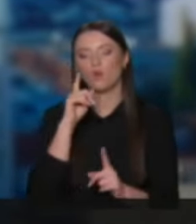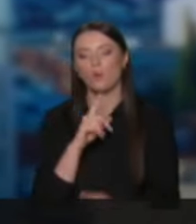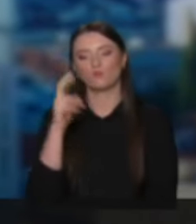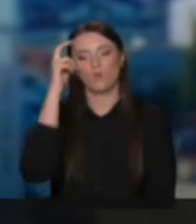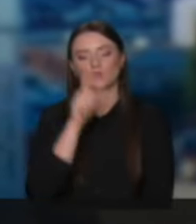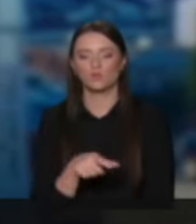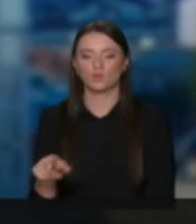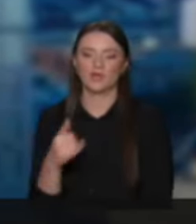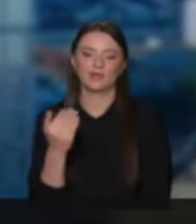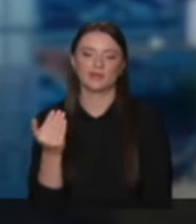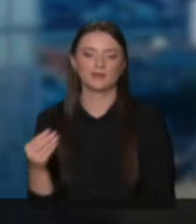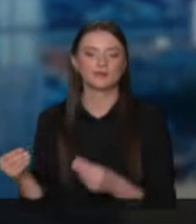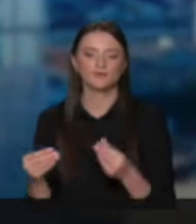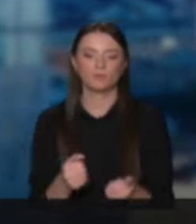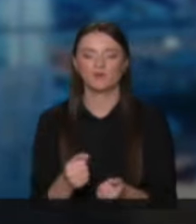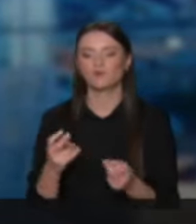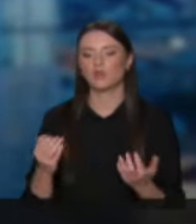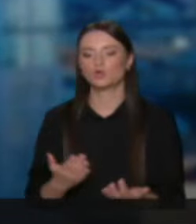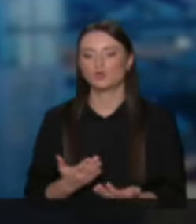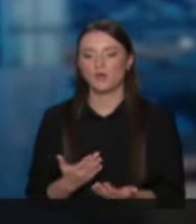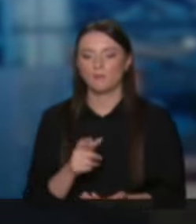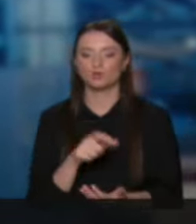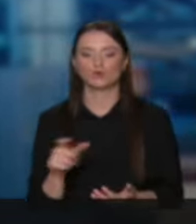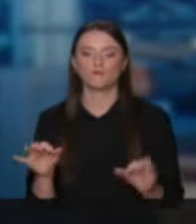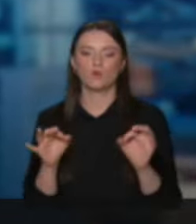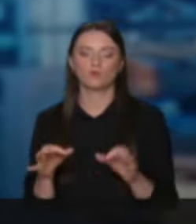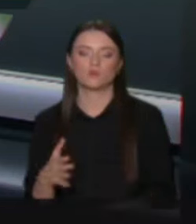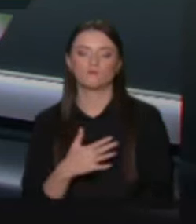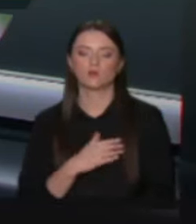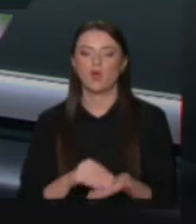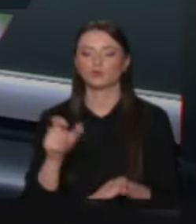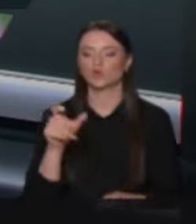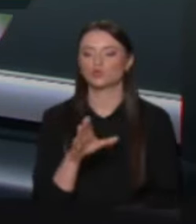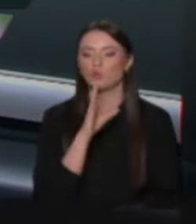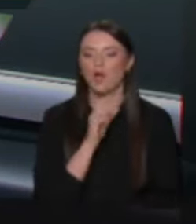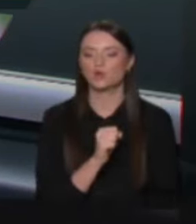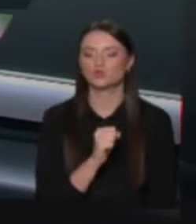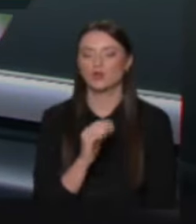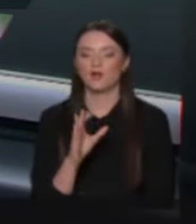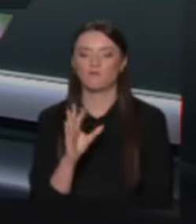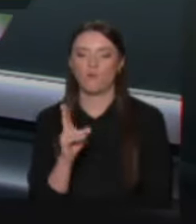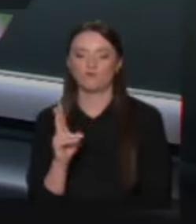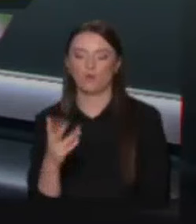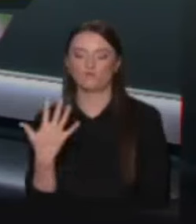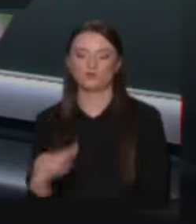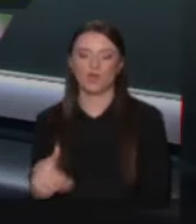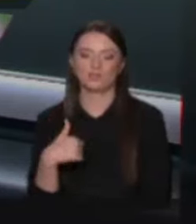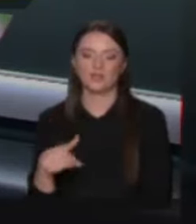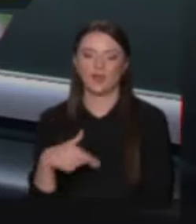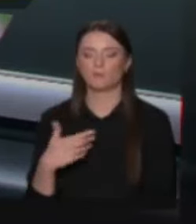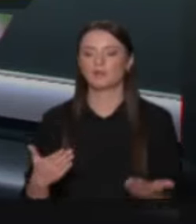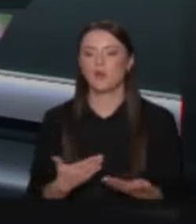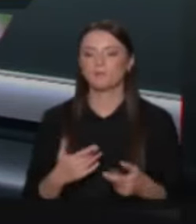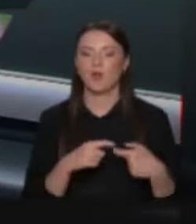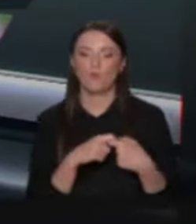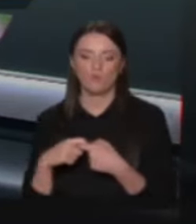та їхній вплив на життя мешканців, далі розповість наша журналістка Анжеліка Вовк. Вона вже з нами на прямому зв'язку.